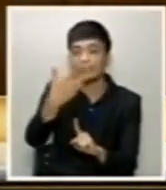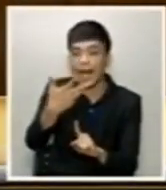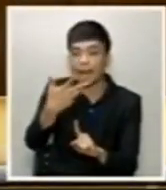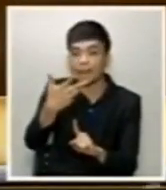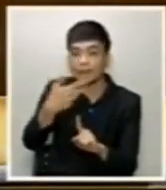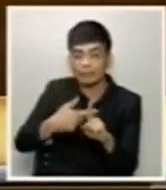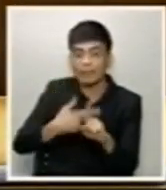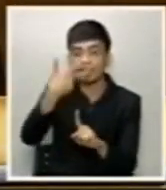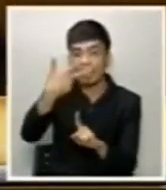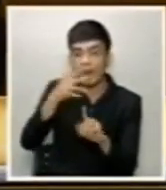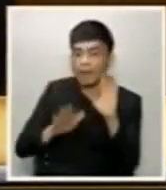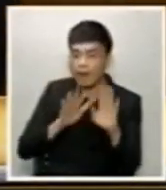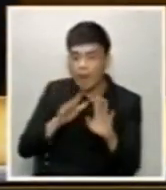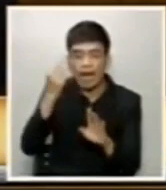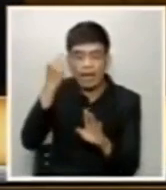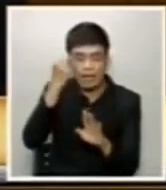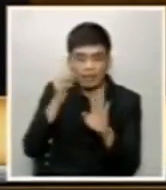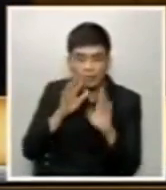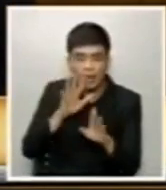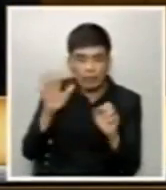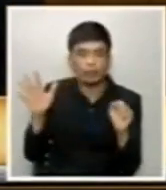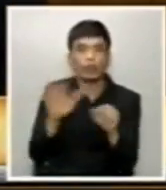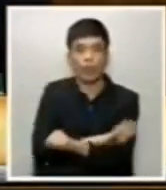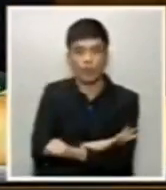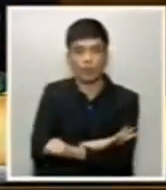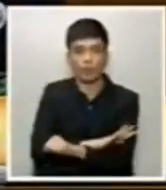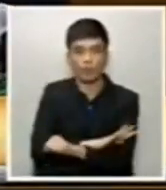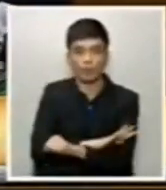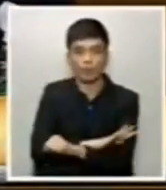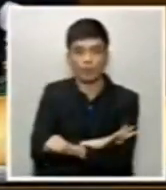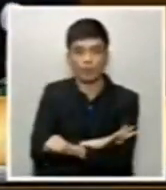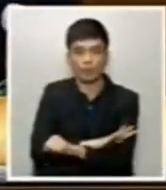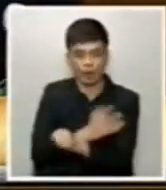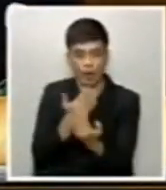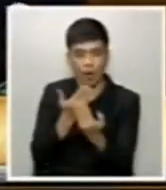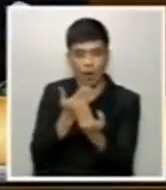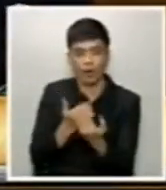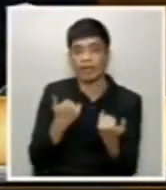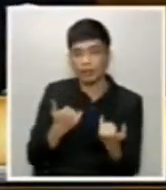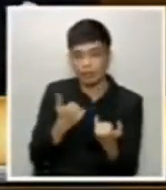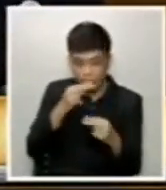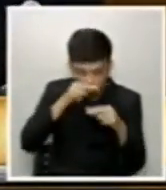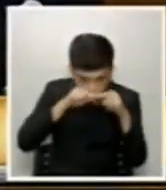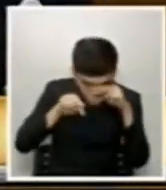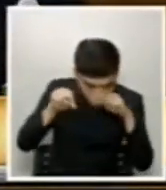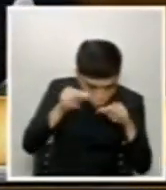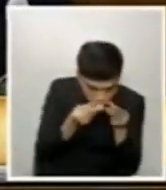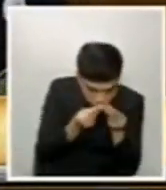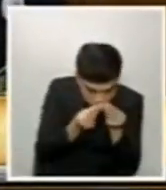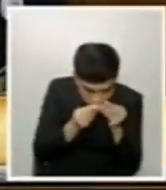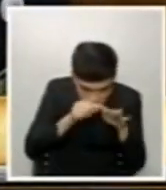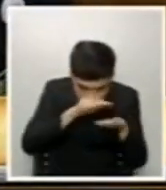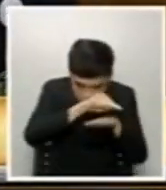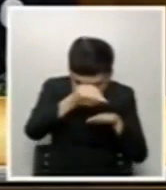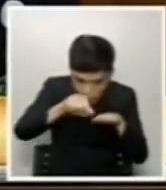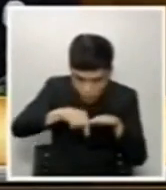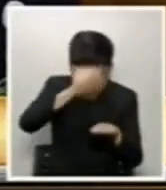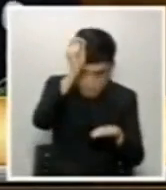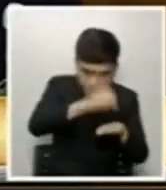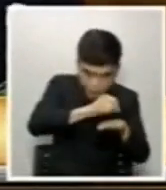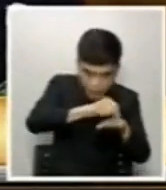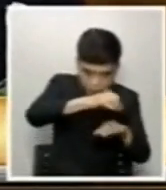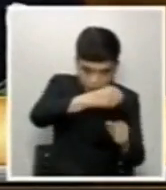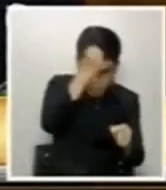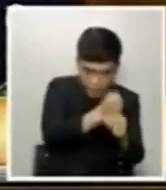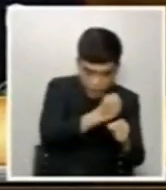าณ 70% ส่วนเรื่องของการจัดหาที่ดินนะครับก็จะได้มีการสำรวจปักหมุดเขตภายในปี